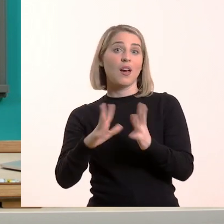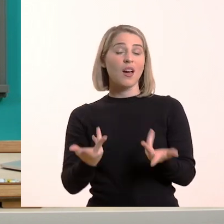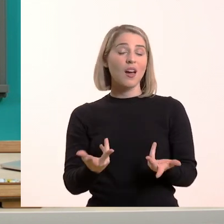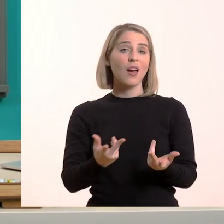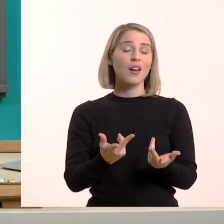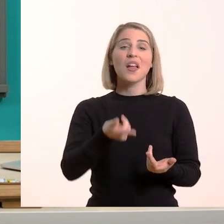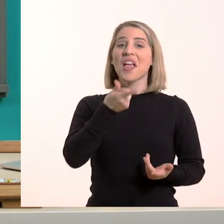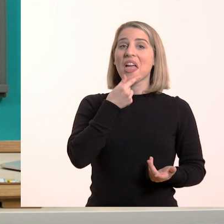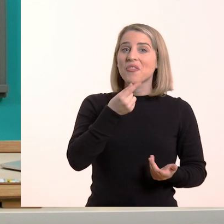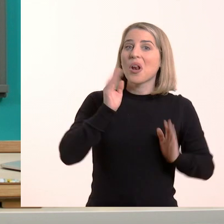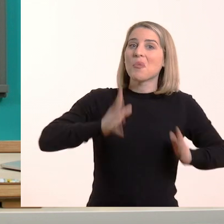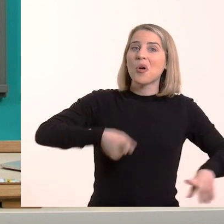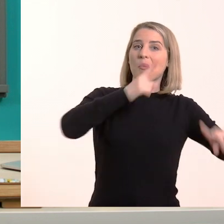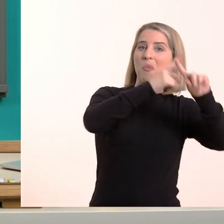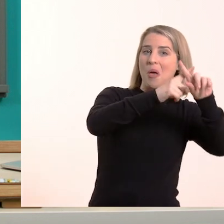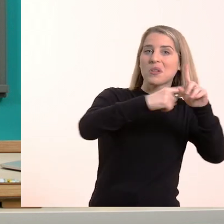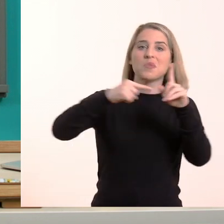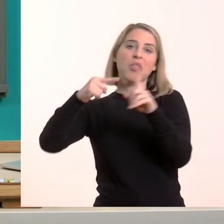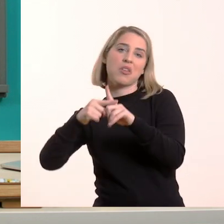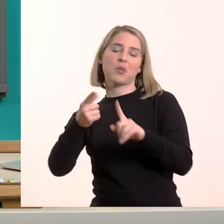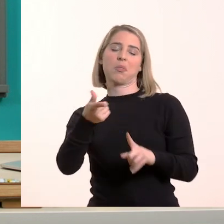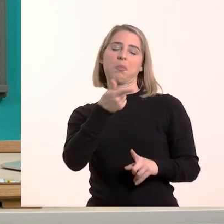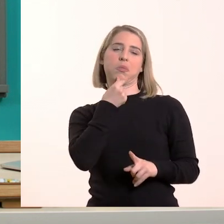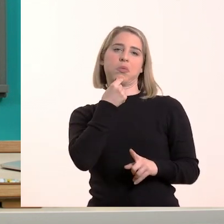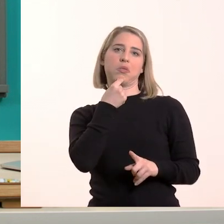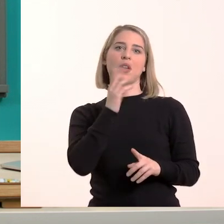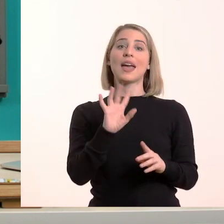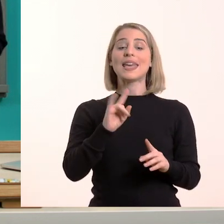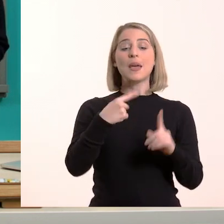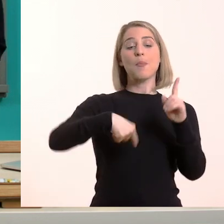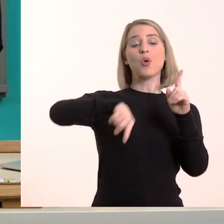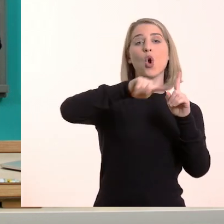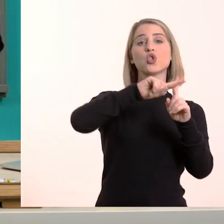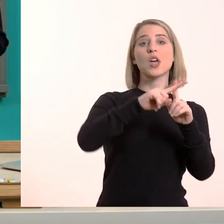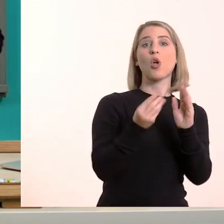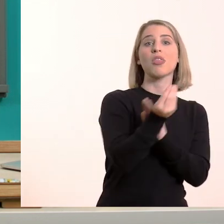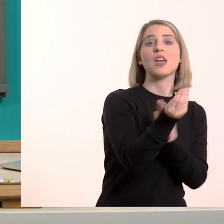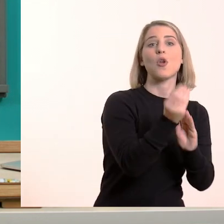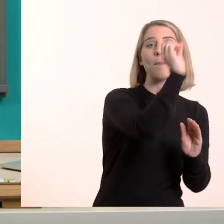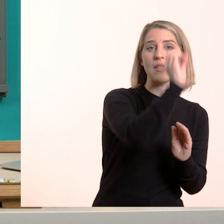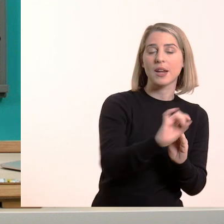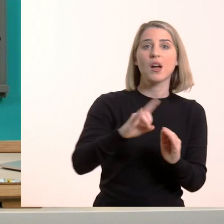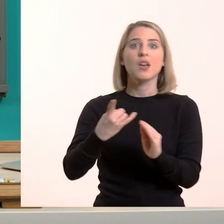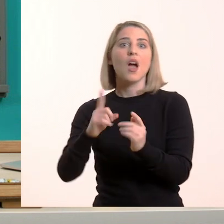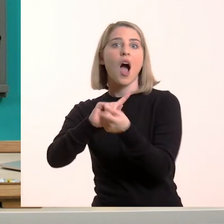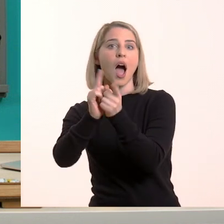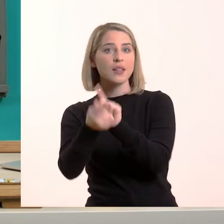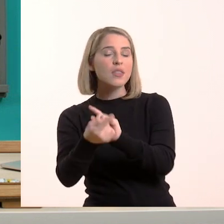μπορούμε να κάνουμε και πολλαπλασιασμό και διαίρεση. Ή προσθέτουμε τα αντίστοιχα μηδενικά ή αφαιρούμε τα αντίστοιχα